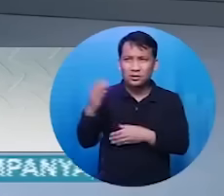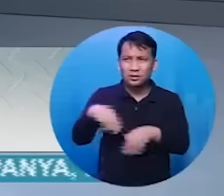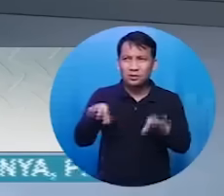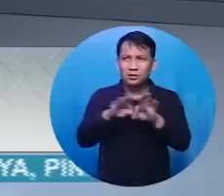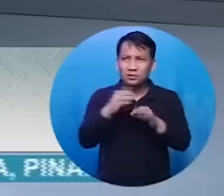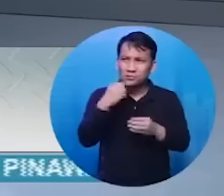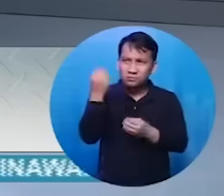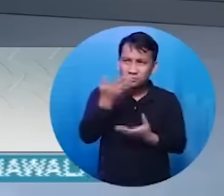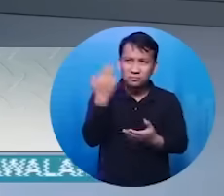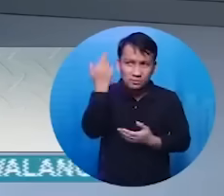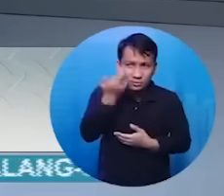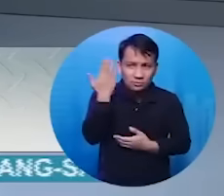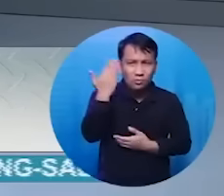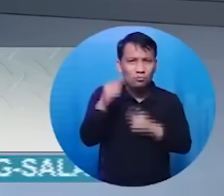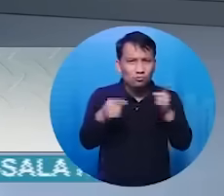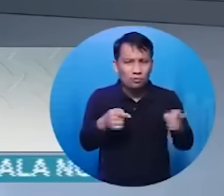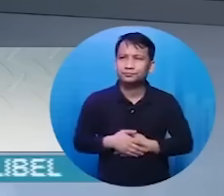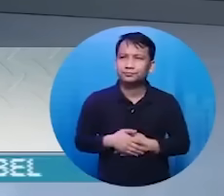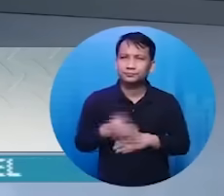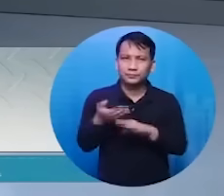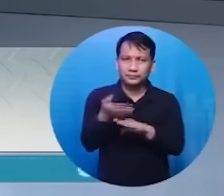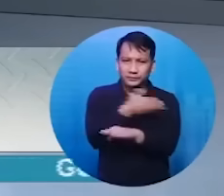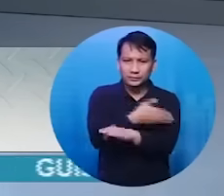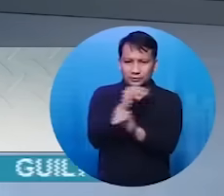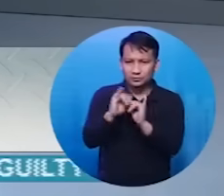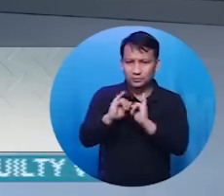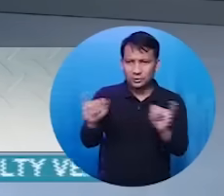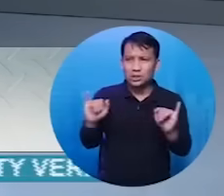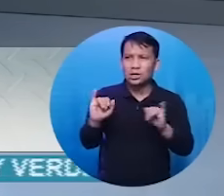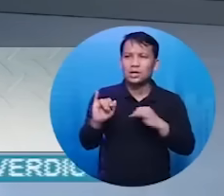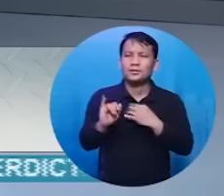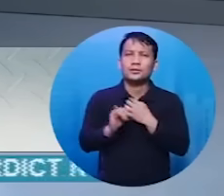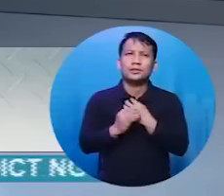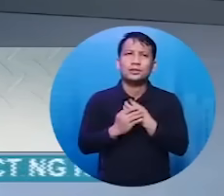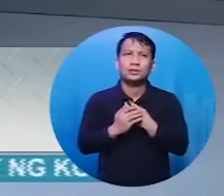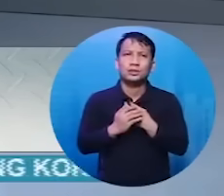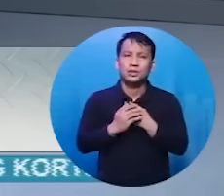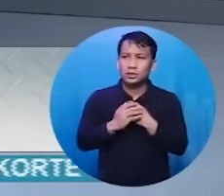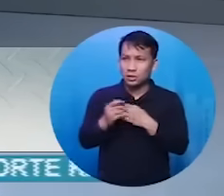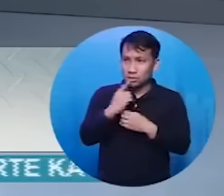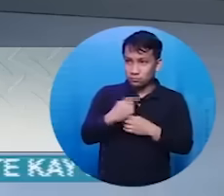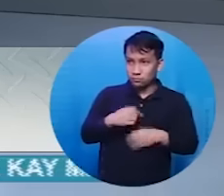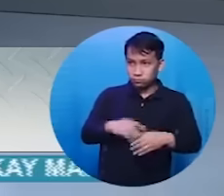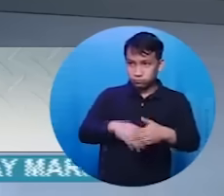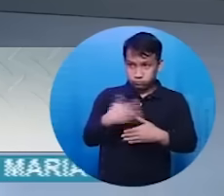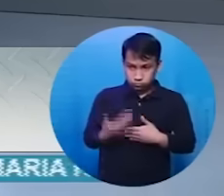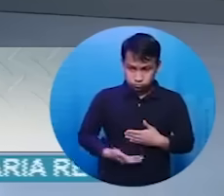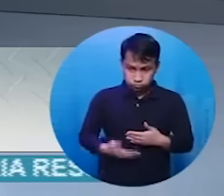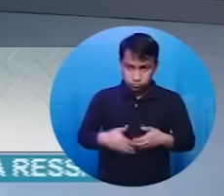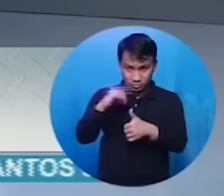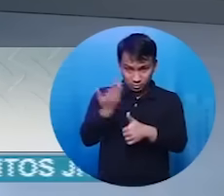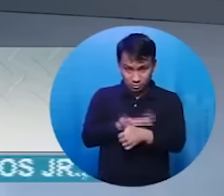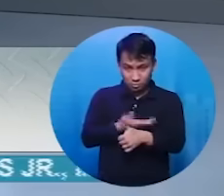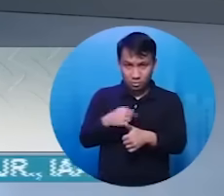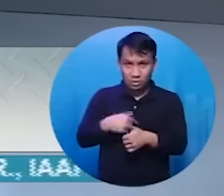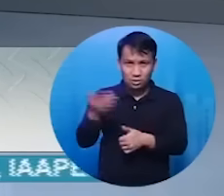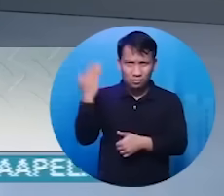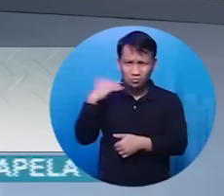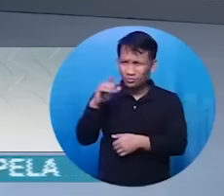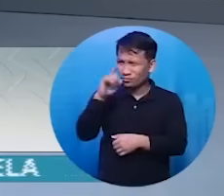na naging dahilan para siya ay manakit sa inyo. Katulad na lang mang po nung nung nagbubuntis po ako sa panganay ko po.